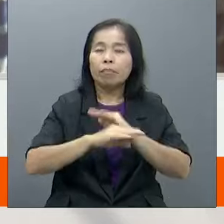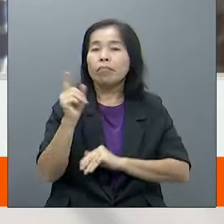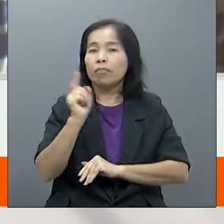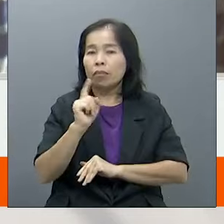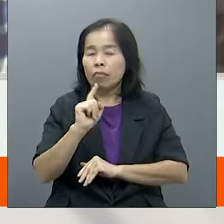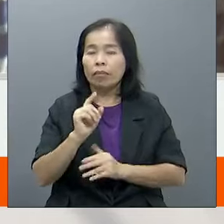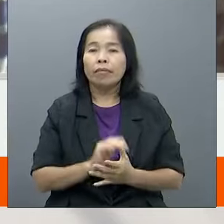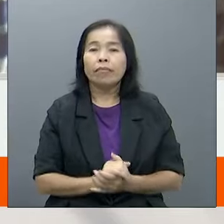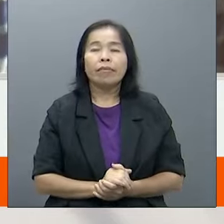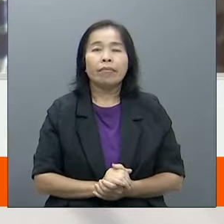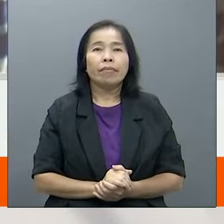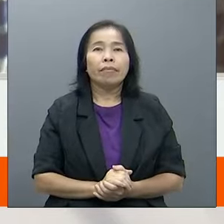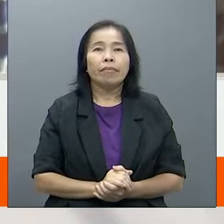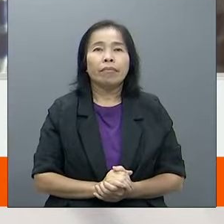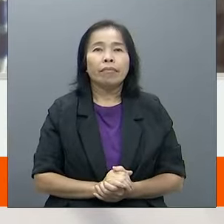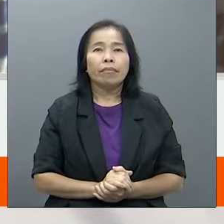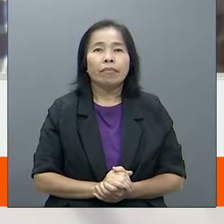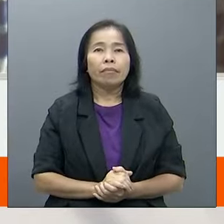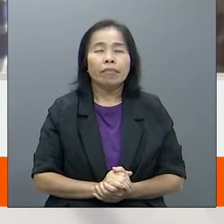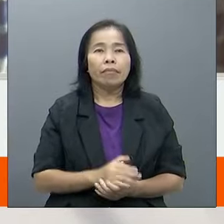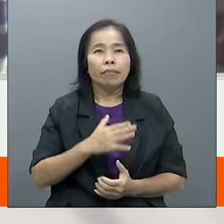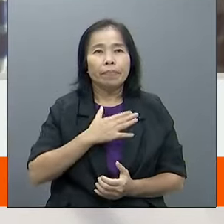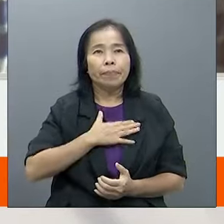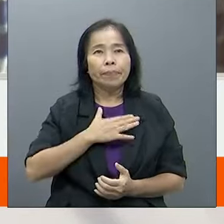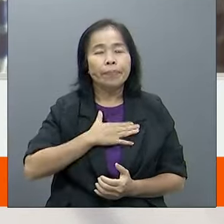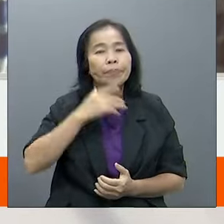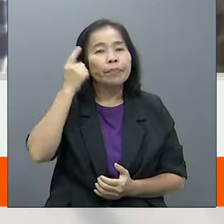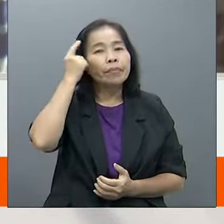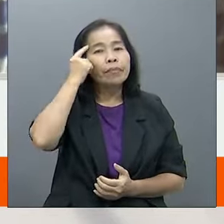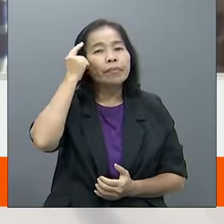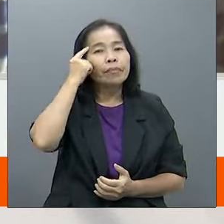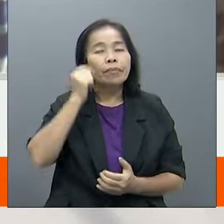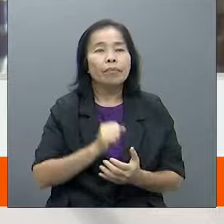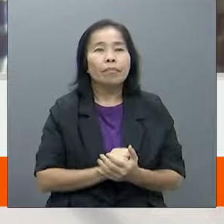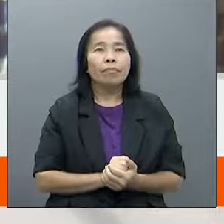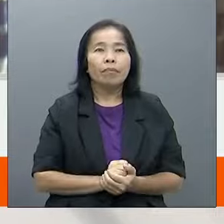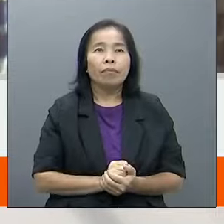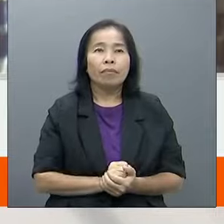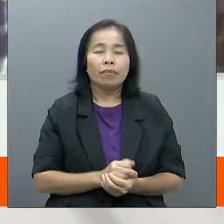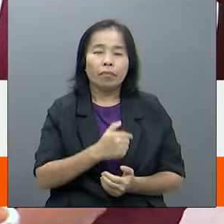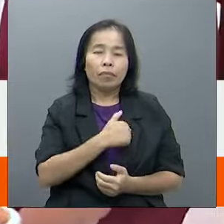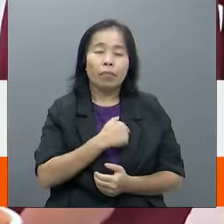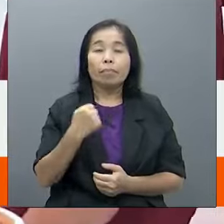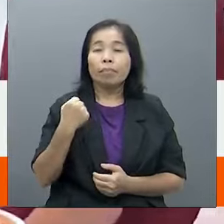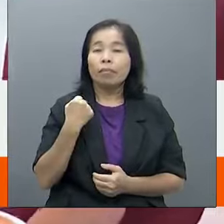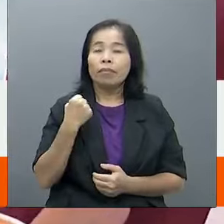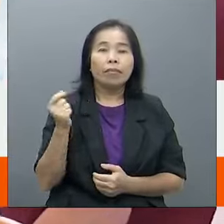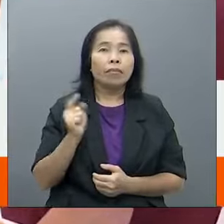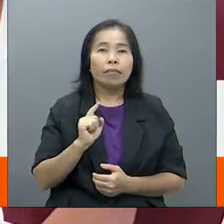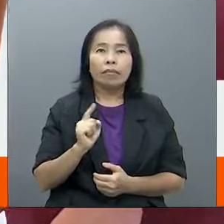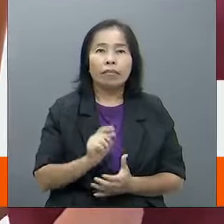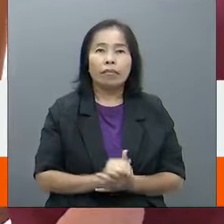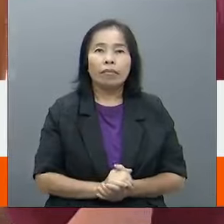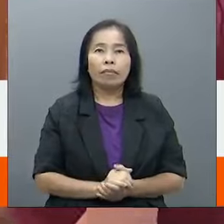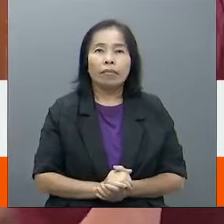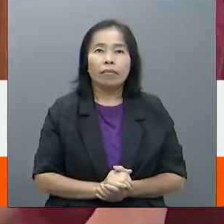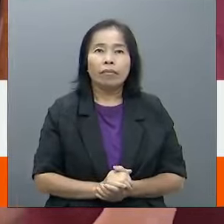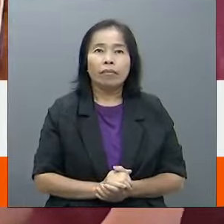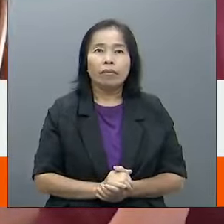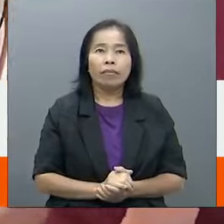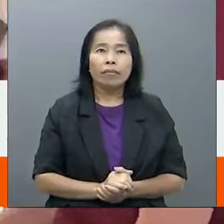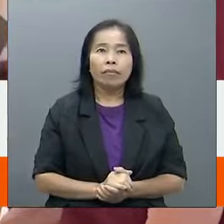ที่อะคะ ผมคิดว่ากรณีของการเมืองท้องถิ่นเราต้องเข้าใจก่อนนะว่าด้วยเรื่องด้วยนะครับ